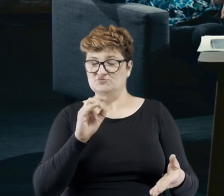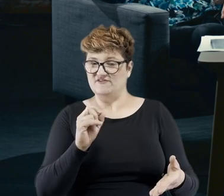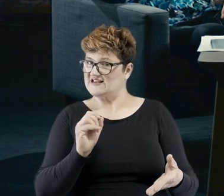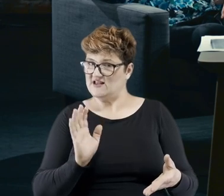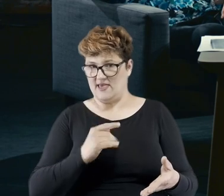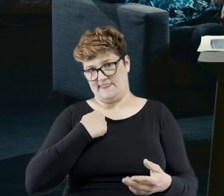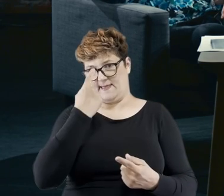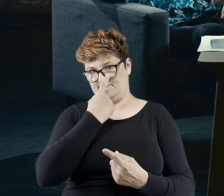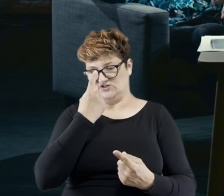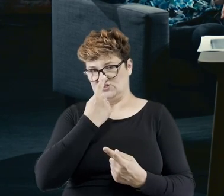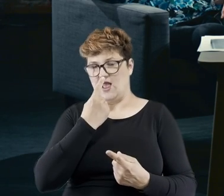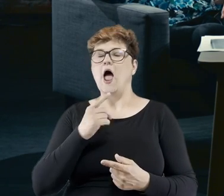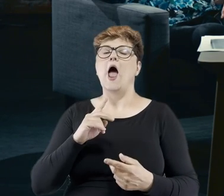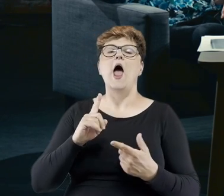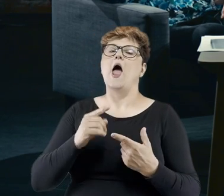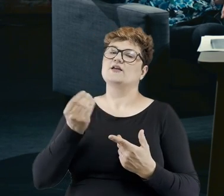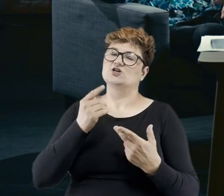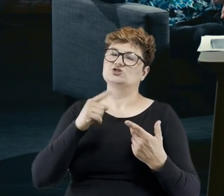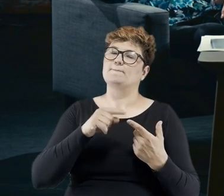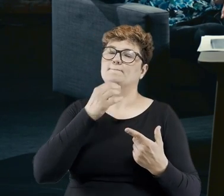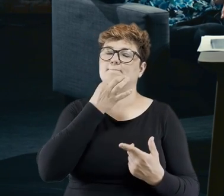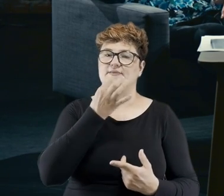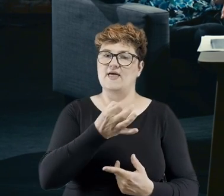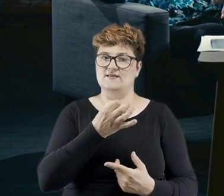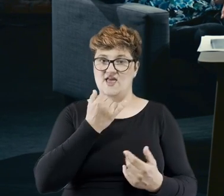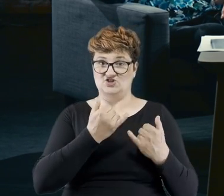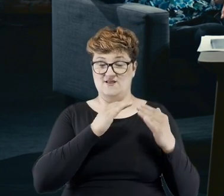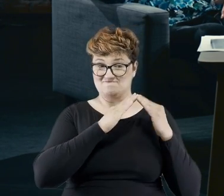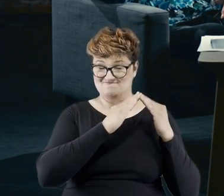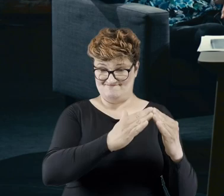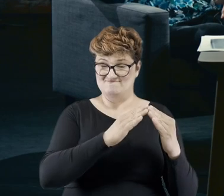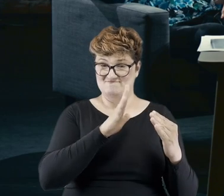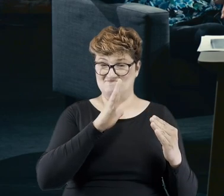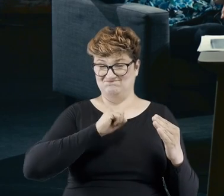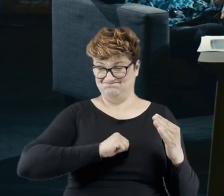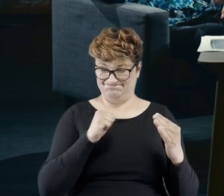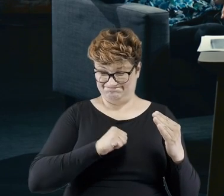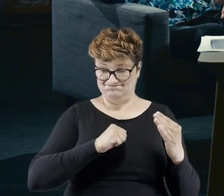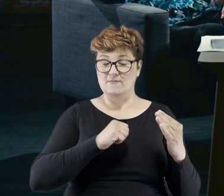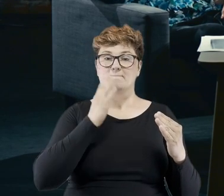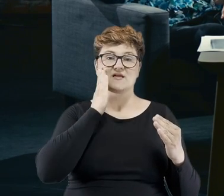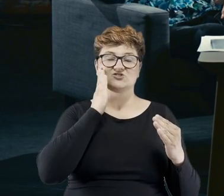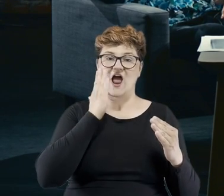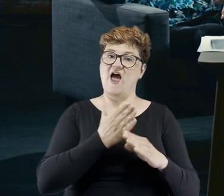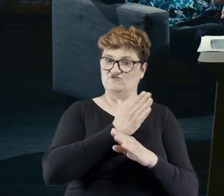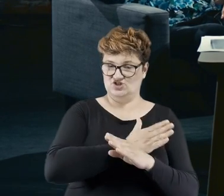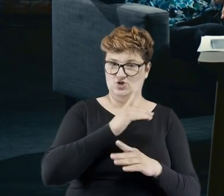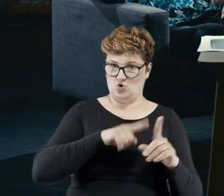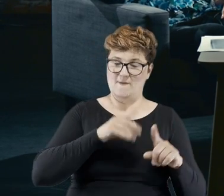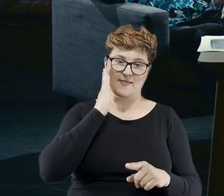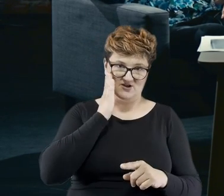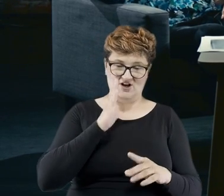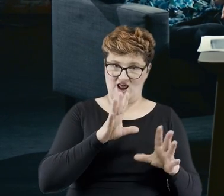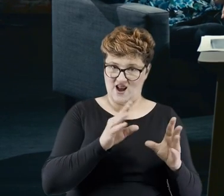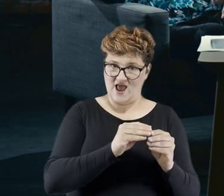tak mi się wydaje. Mhm. A jeszcze, no i drugie pytanie, bo jeśli ona mieszka w tym baraku, no to przedtem chyba mieszkała w normalnym